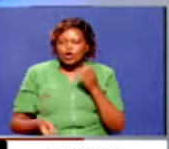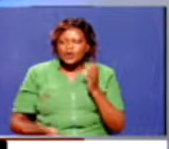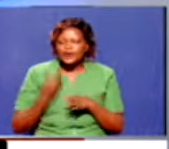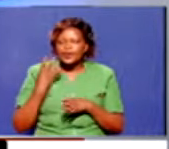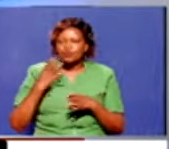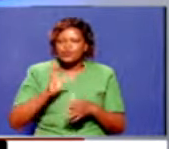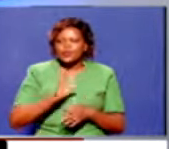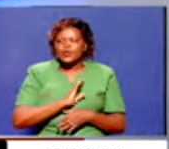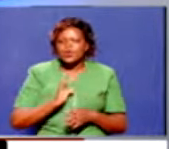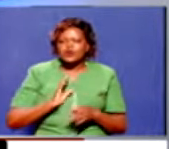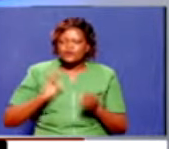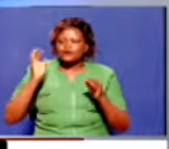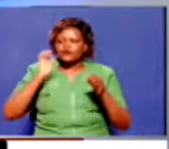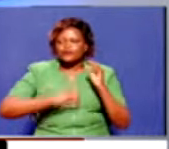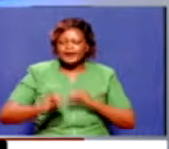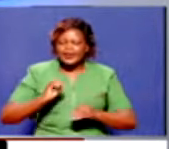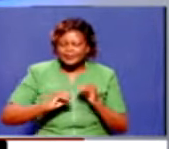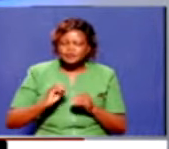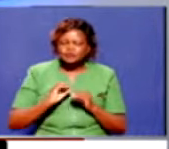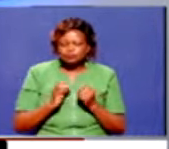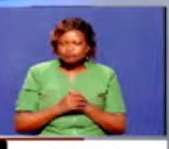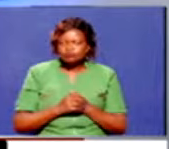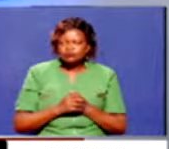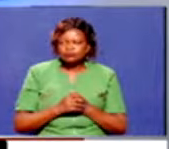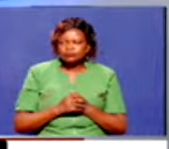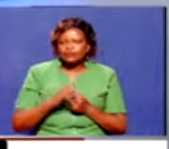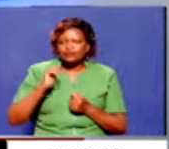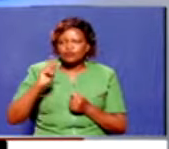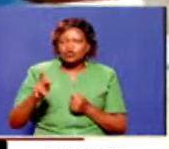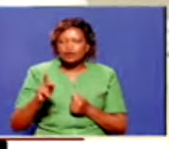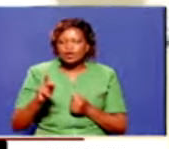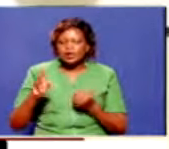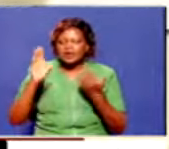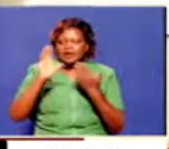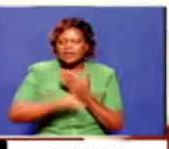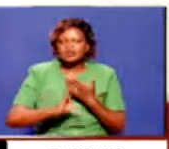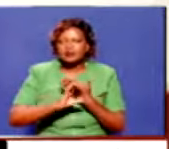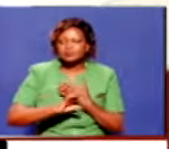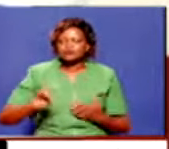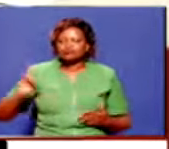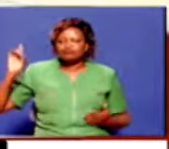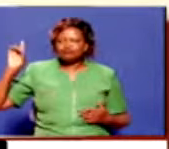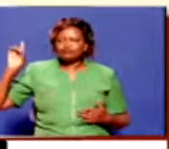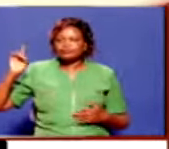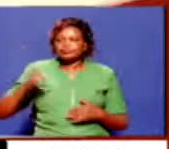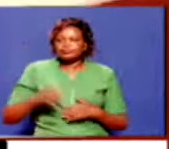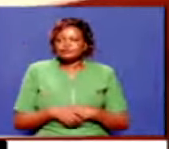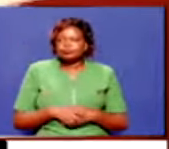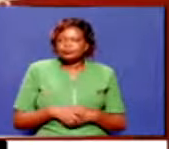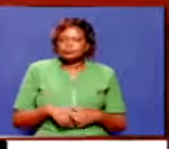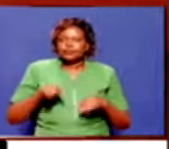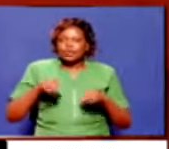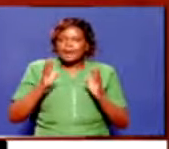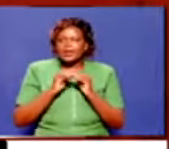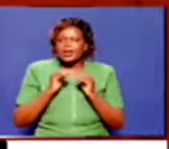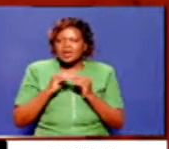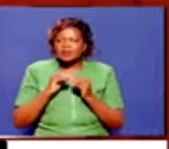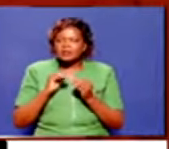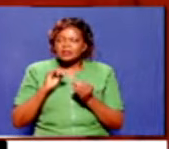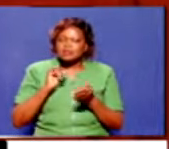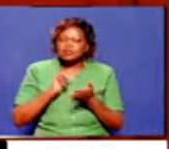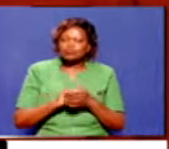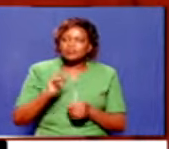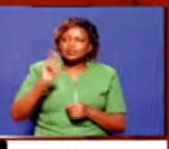uchaguzi. Tukaandaa uchaguzi wa kamati ya NOK hapa nchini. Kikao cha leo kilichokuwa cha pili na cha